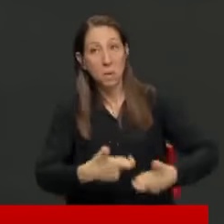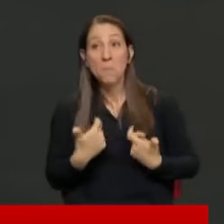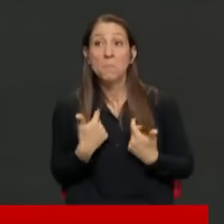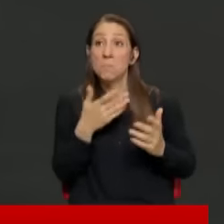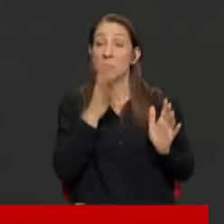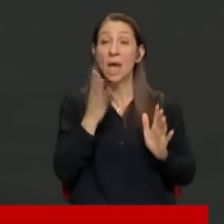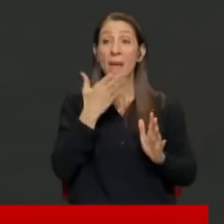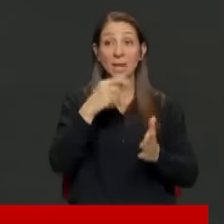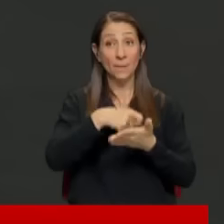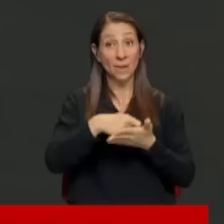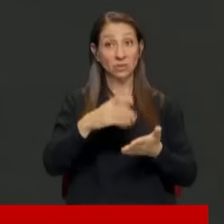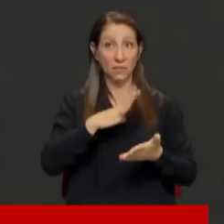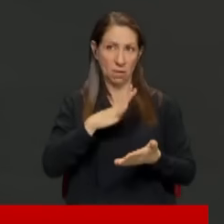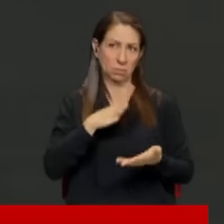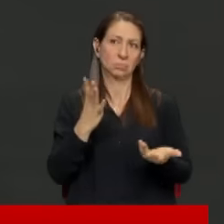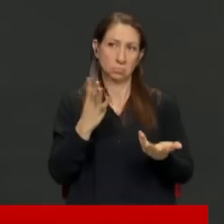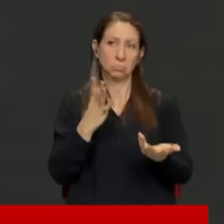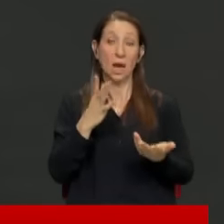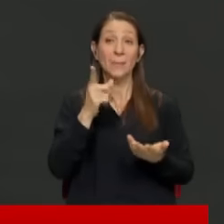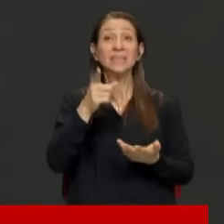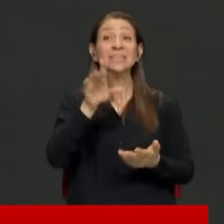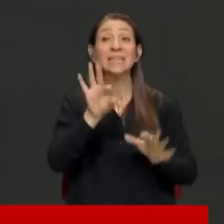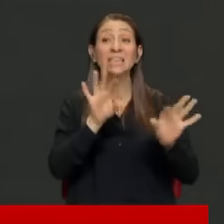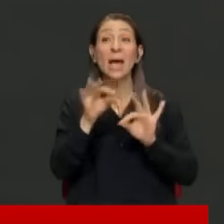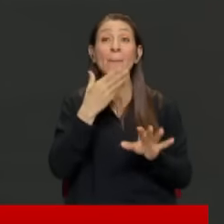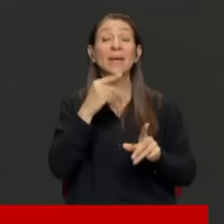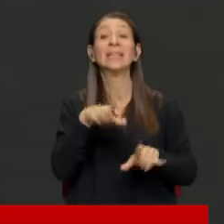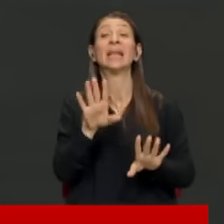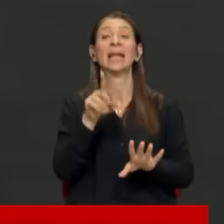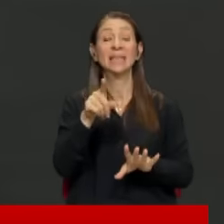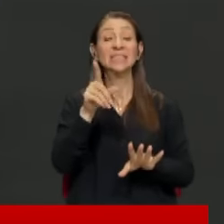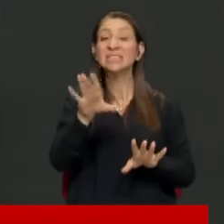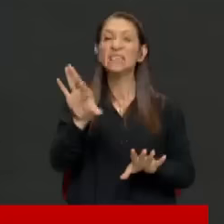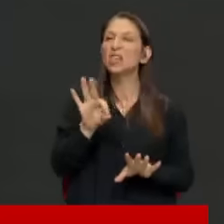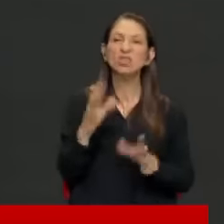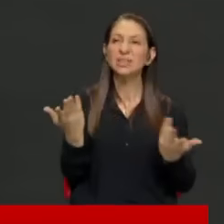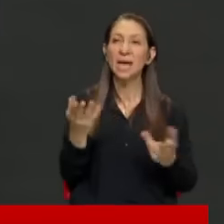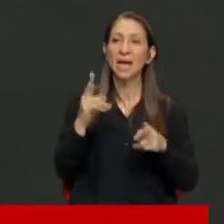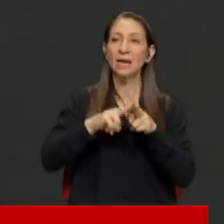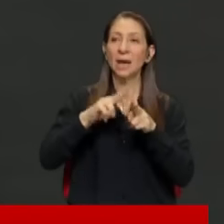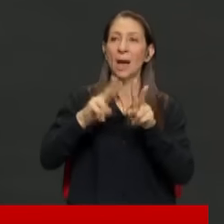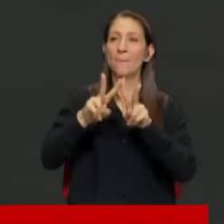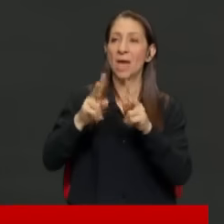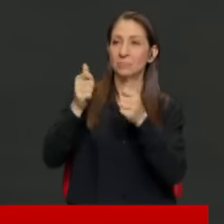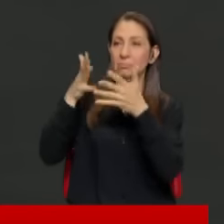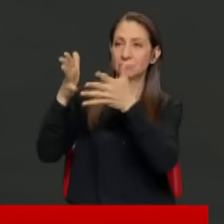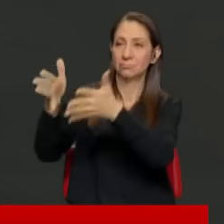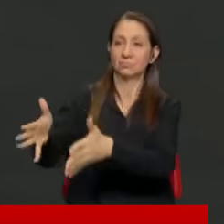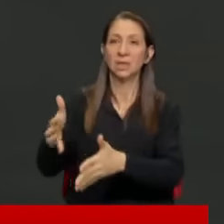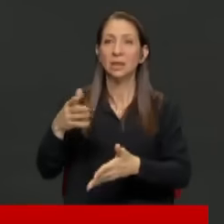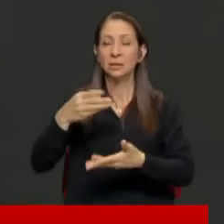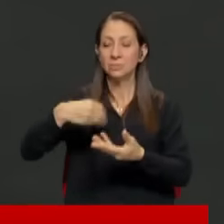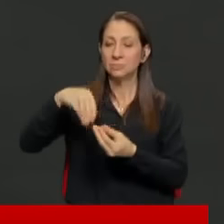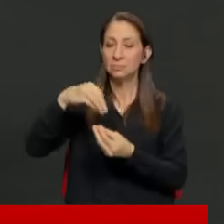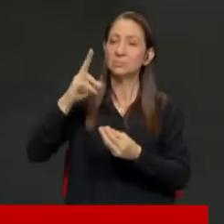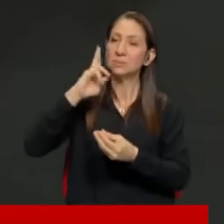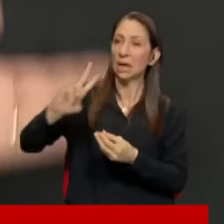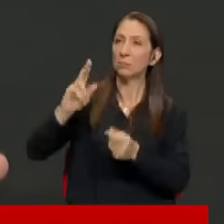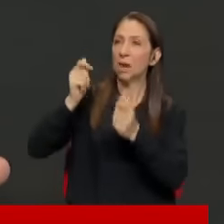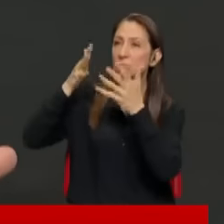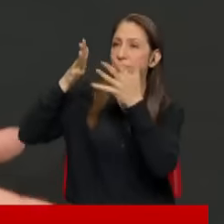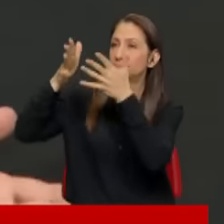bilmem. Emekliye para var, istenirse var ama sizin tercihleriniz emekli değil. Sizin tercihiniz kur korumalı mevduat sahipleri, sermayedarlar,